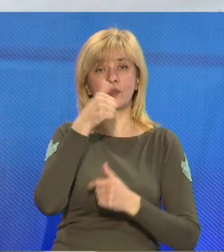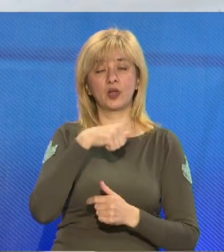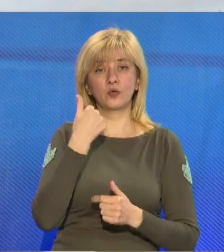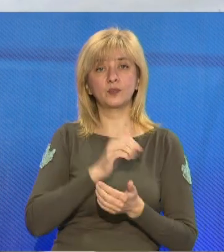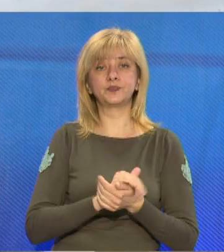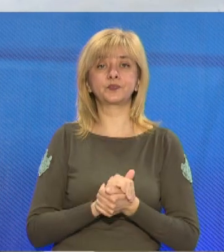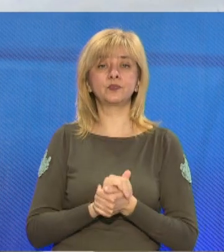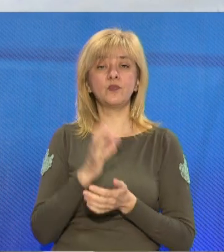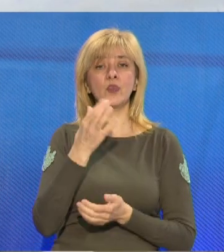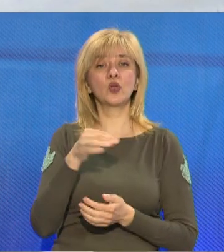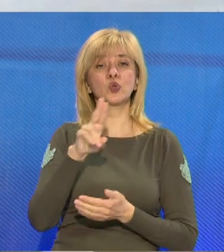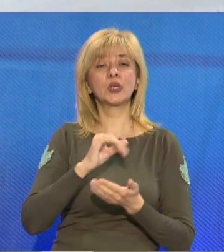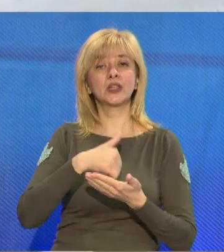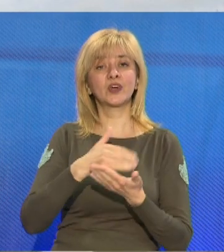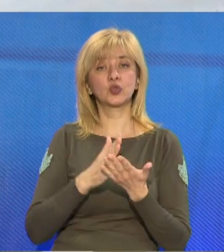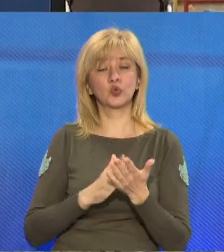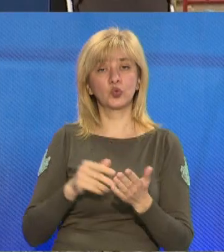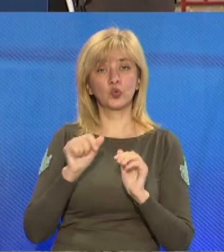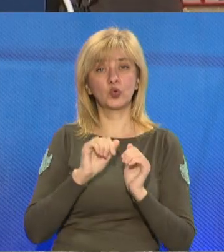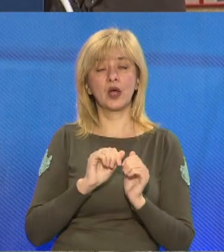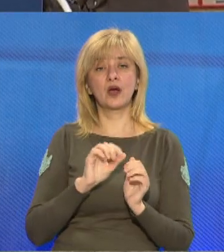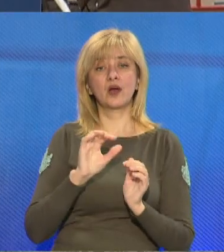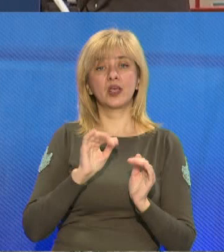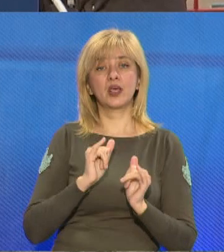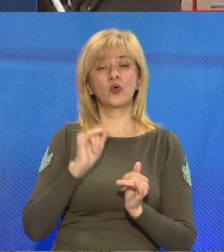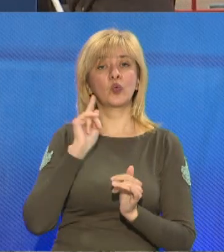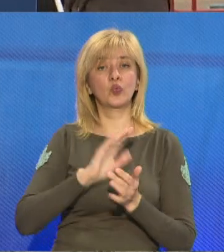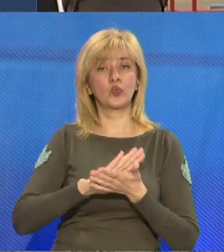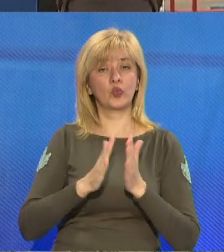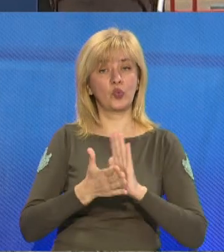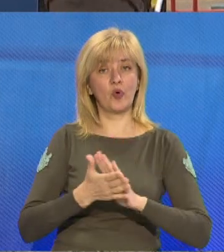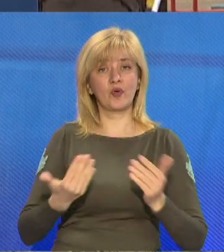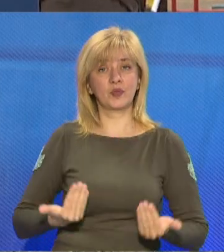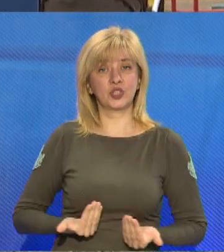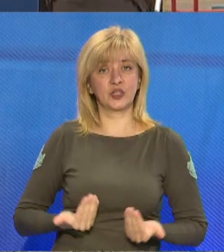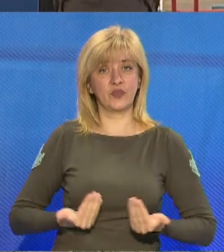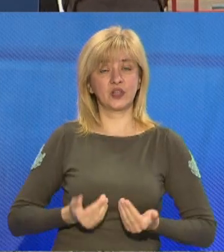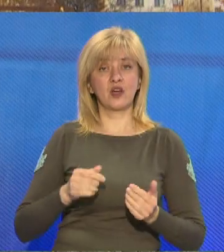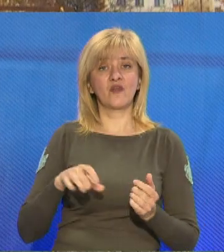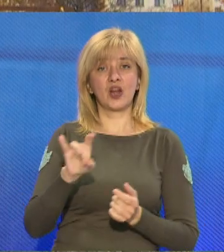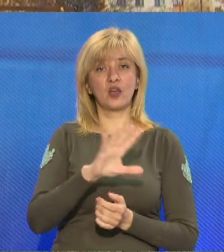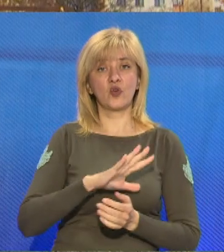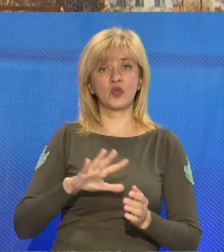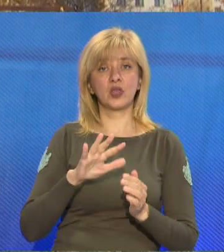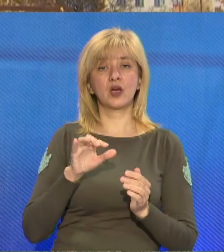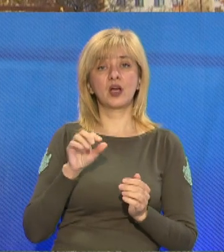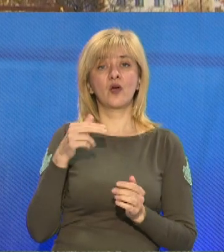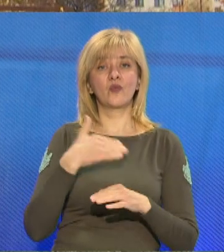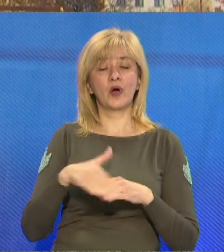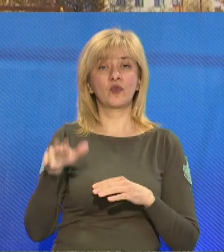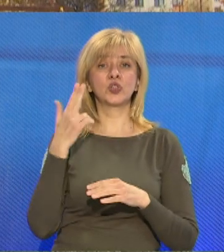Про социальную инфраструктуру и комфортные условия для проживания у новом микрорайоне, который разместился на месте былой войсковой части по улице